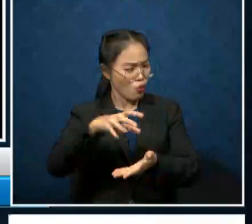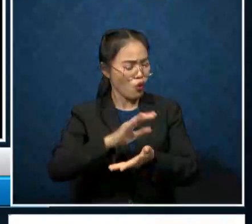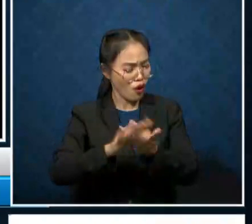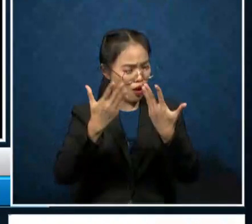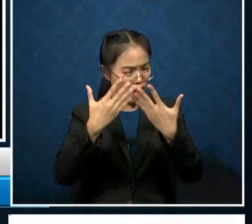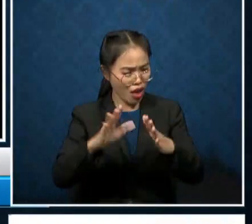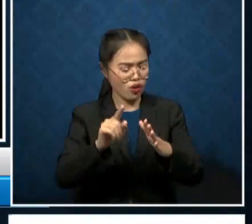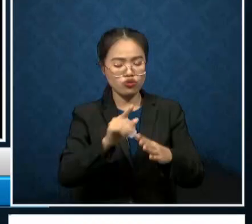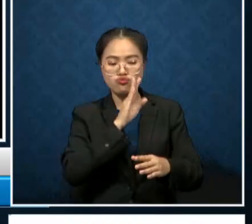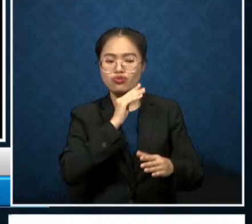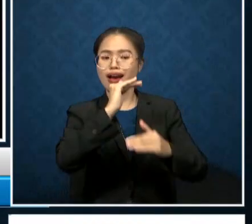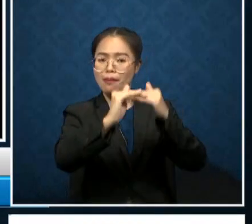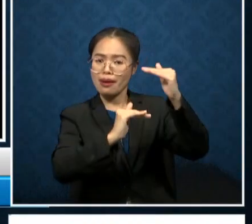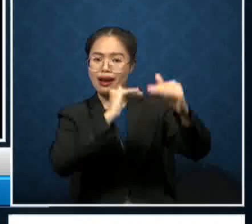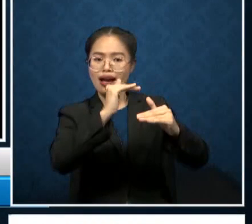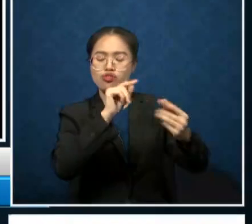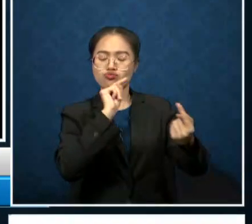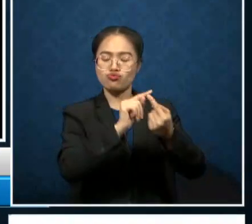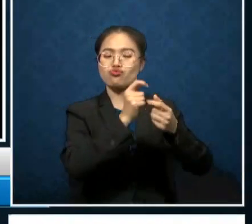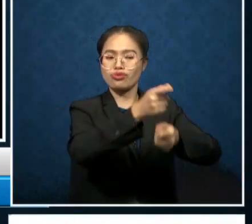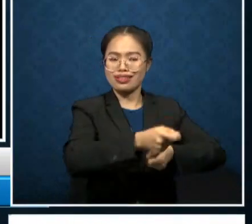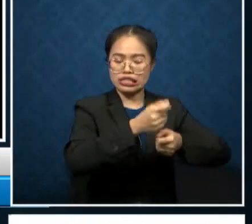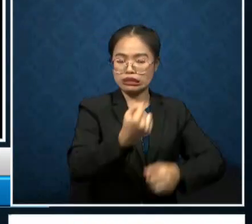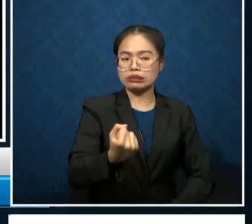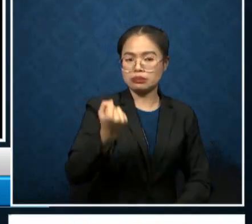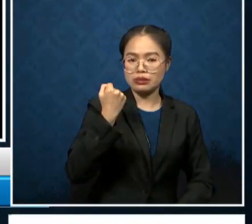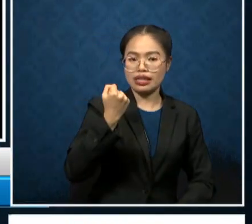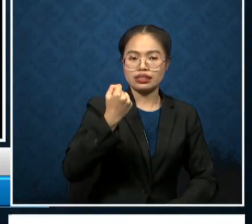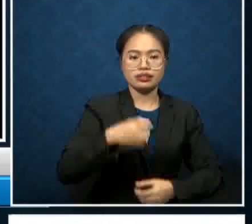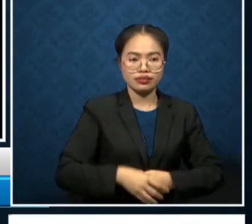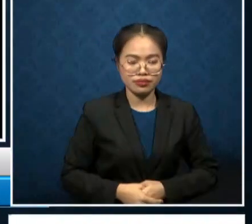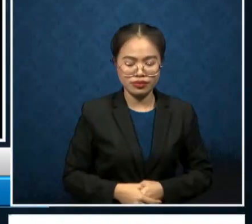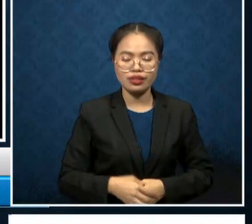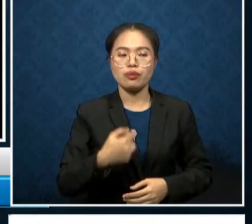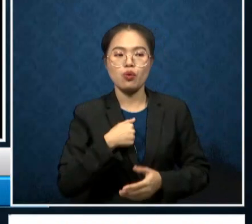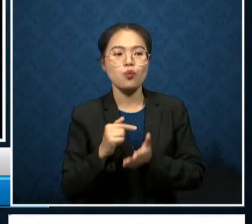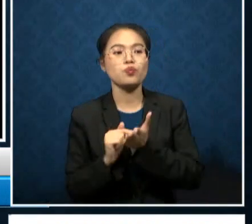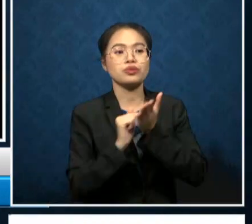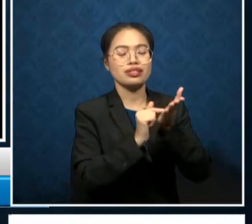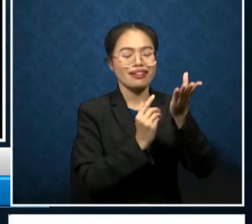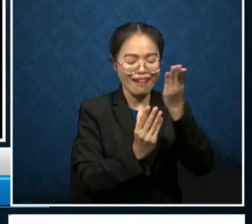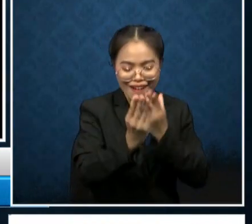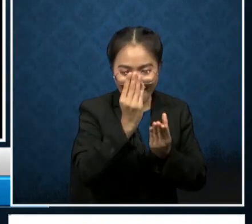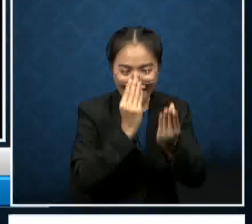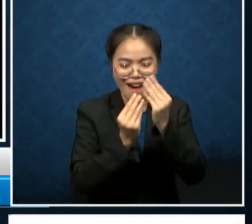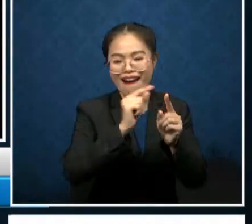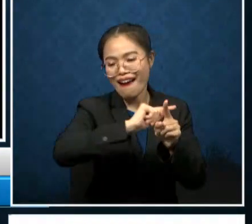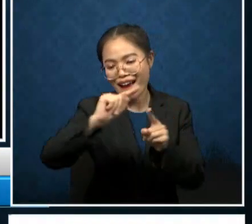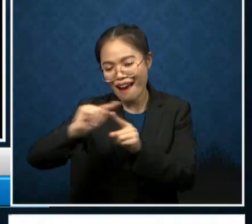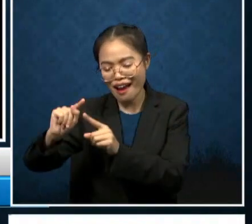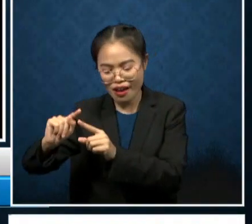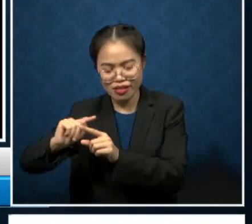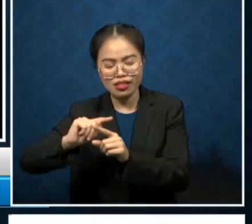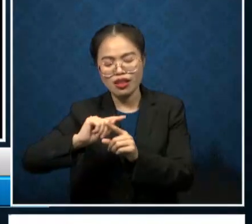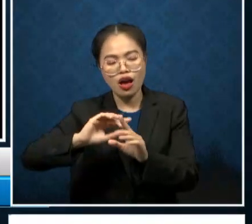เมื่อพัฒนาให้เขามีความเข้มแข็งด้วยตัวเเองท่านประธานครับผมขออนุญาตจากข้อเสนอการศึกษาทั้งหมดนะครับได้สรุปข้อ